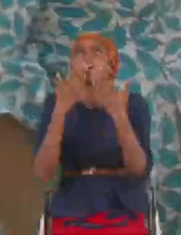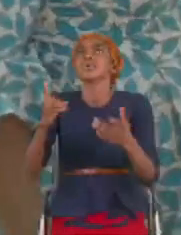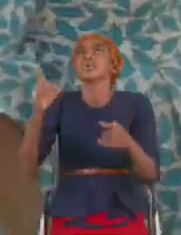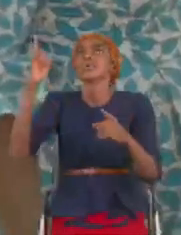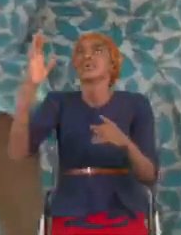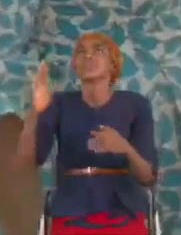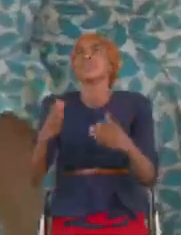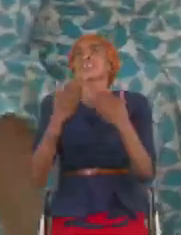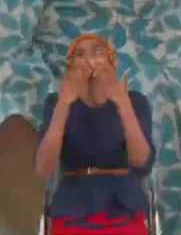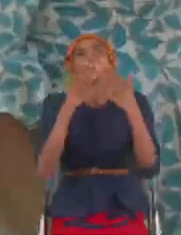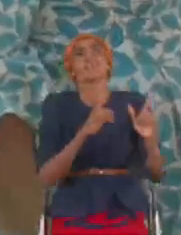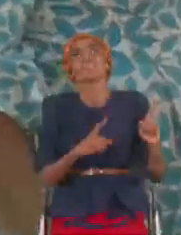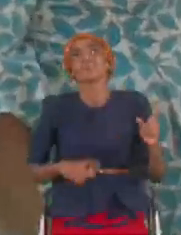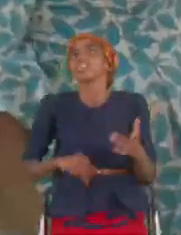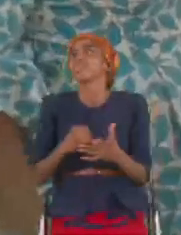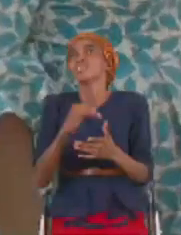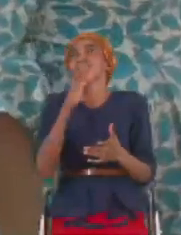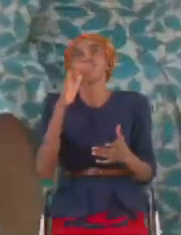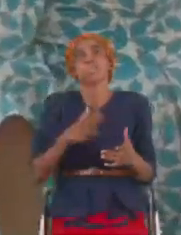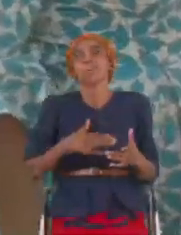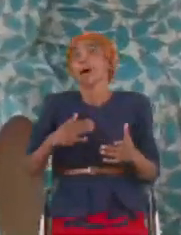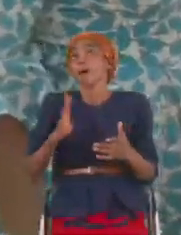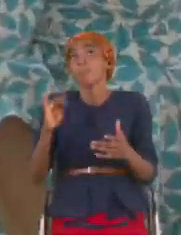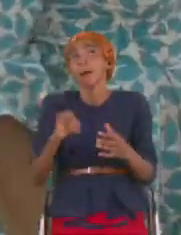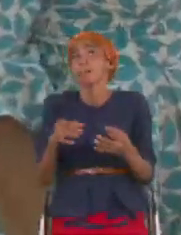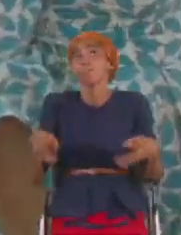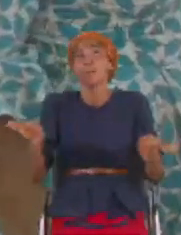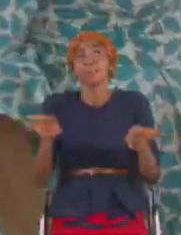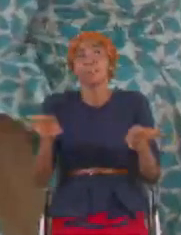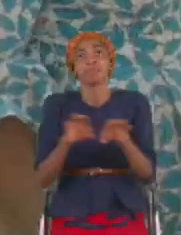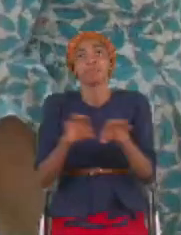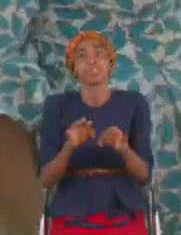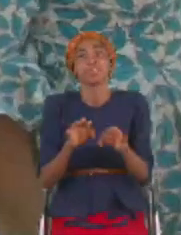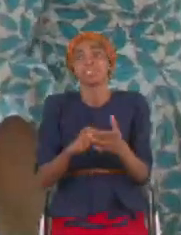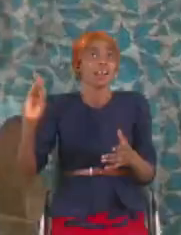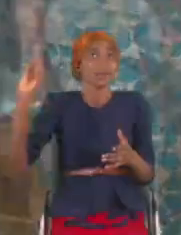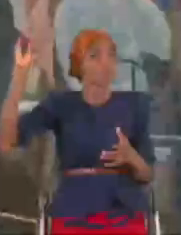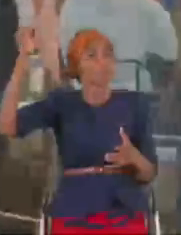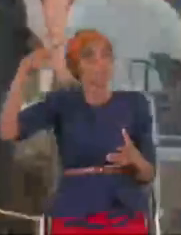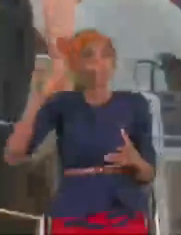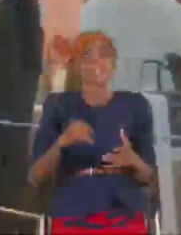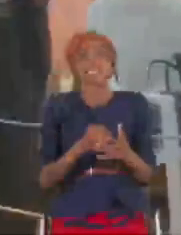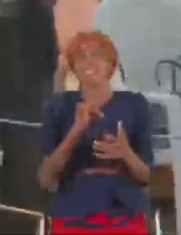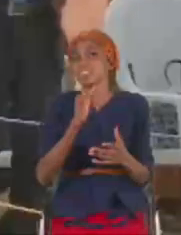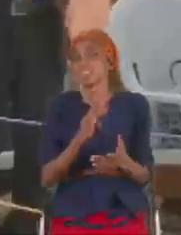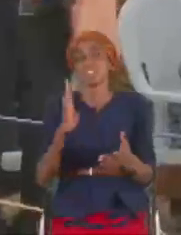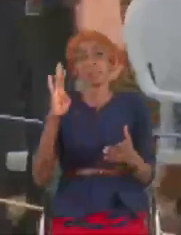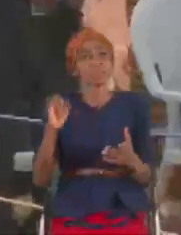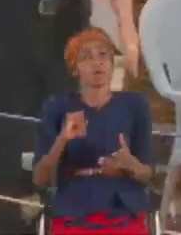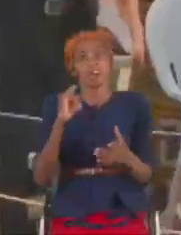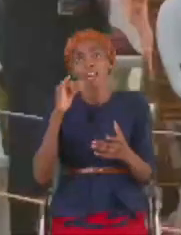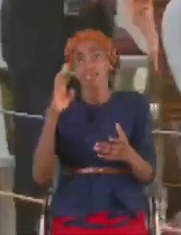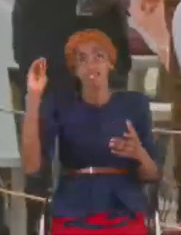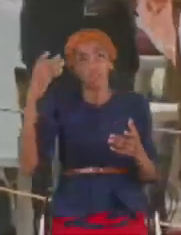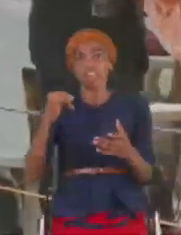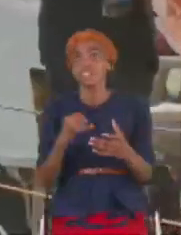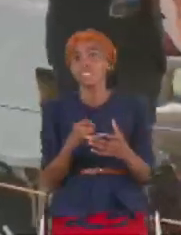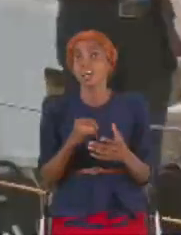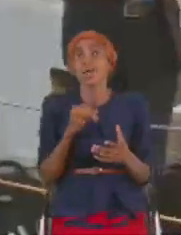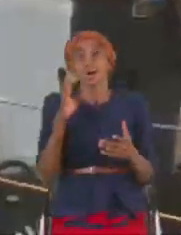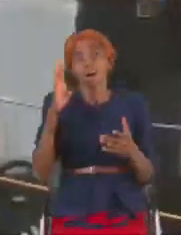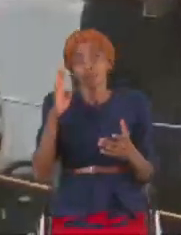merci c'est le pape a le mérite c'est pas la miséricorde c'est pas la grâce et safieh touche à cotonou la